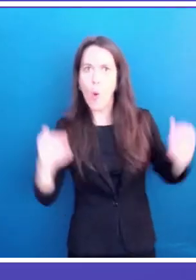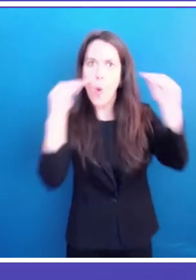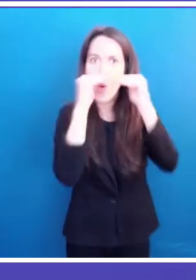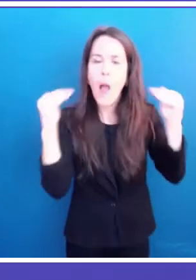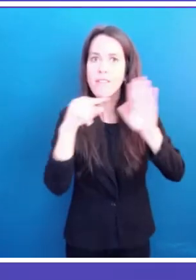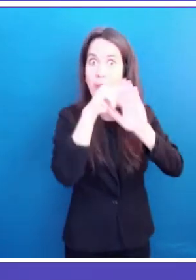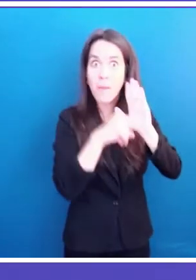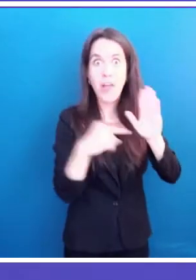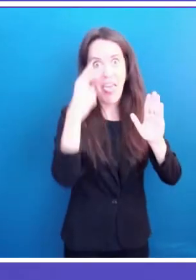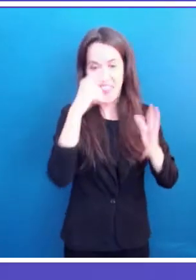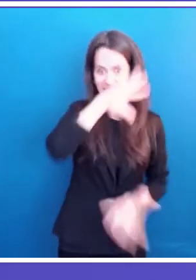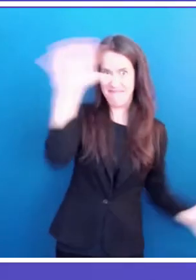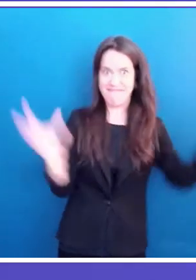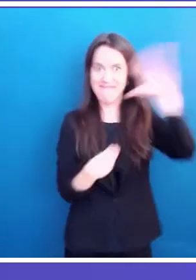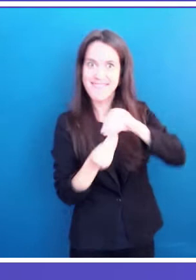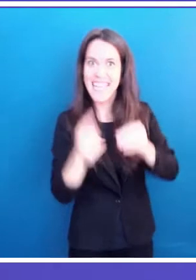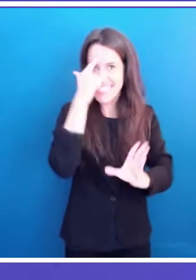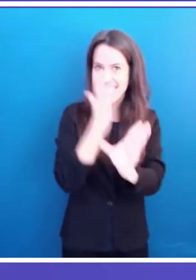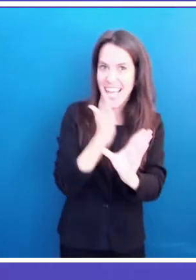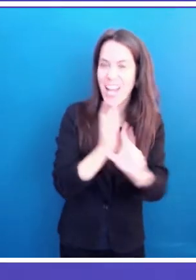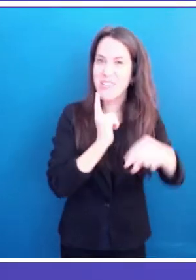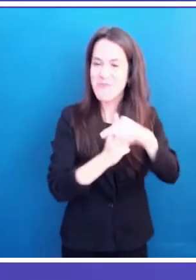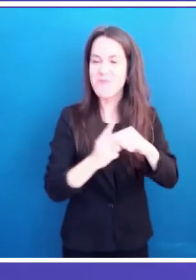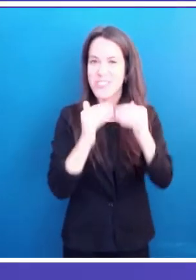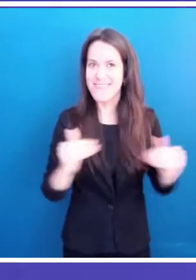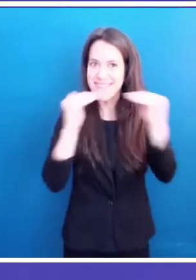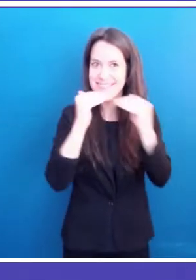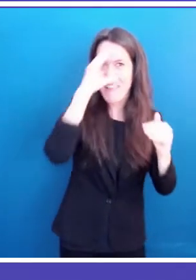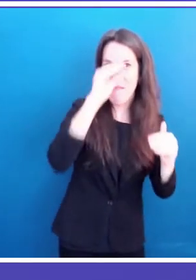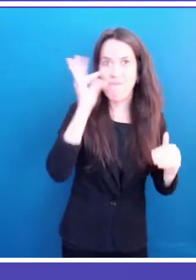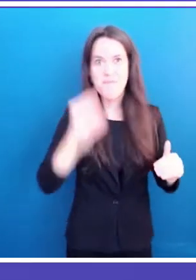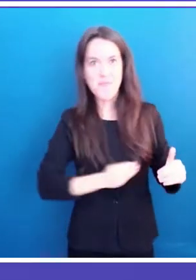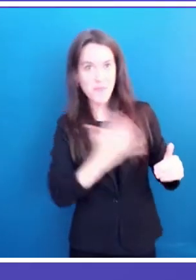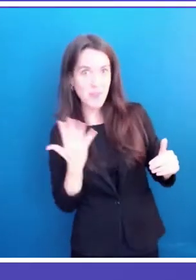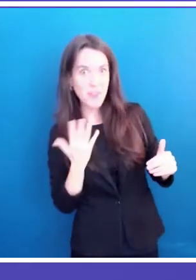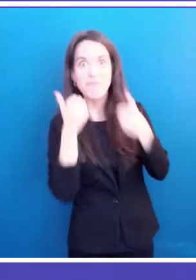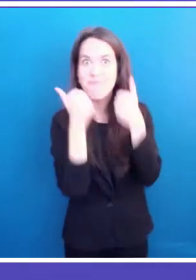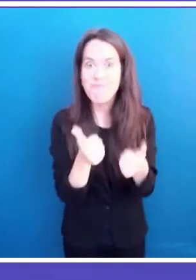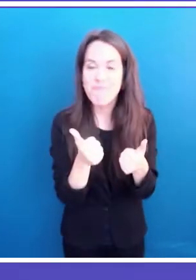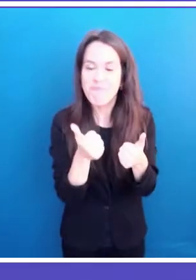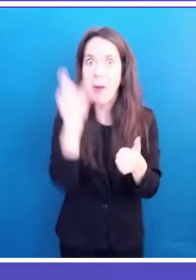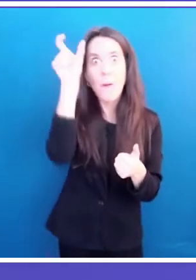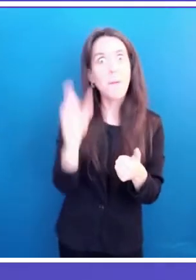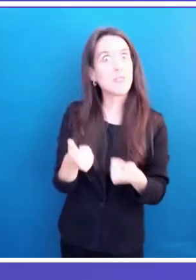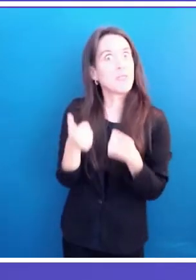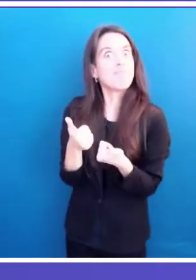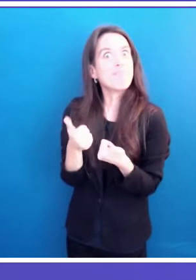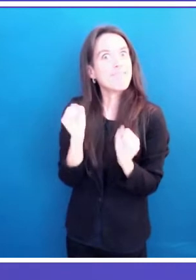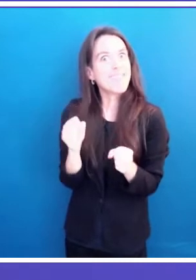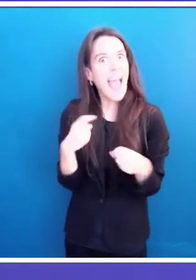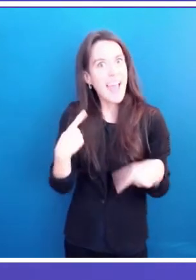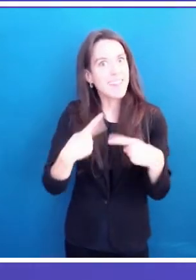الإدارة العامة في مجال المساواة بين الجنسين، فهي تجمع بين علم النفس والمساواة بين الجنسين،